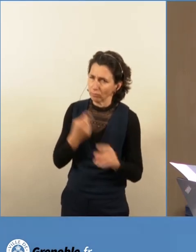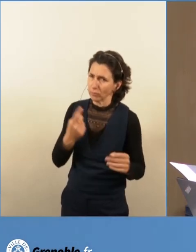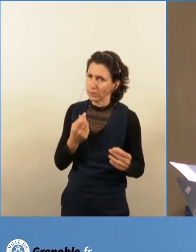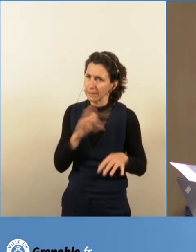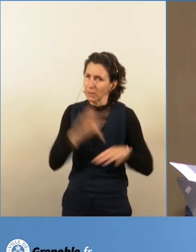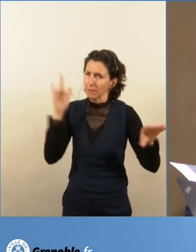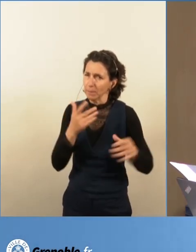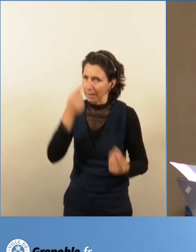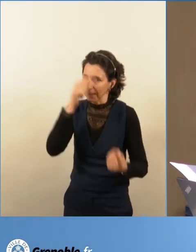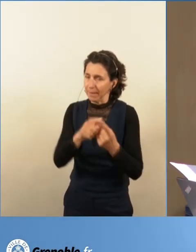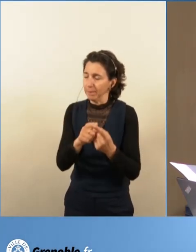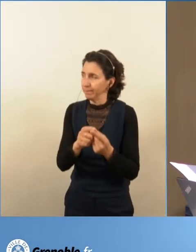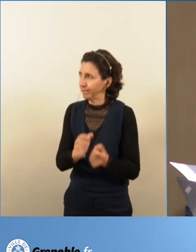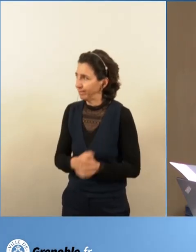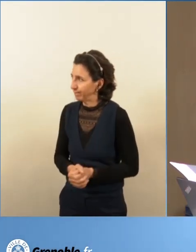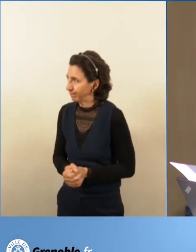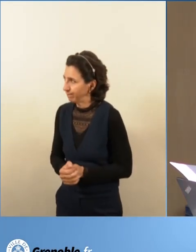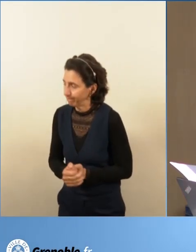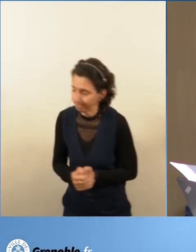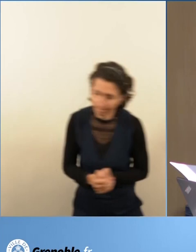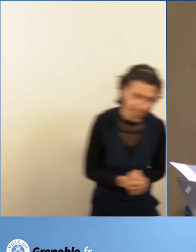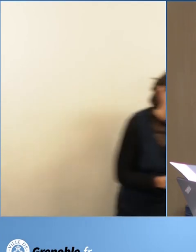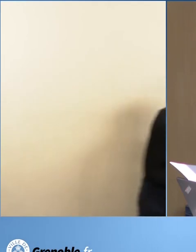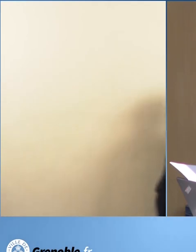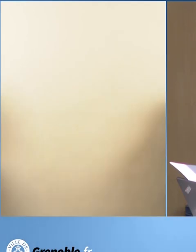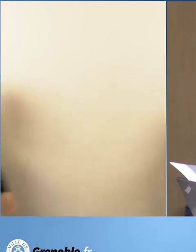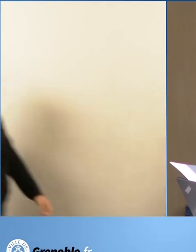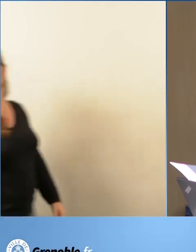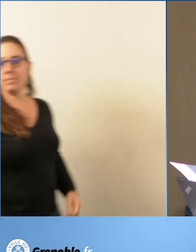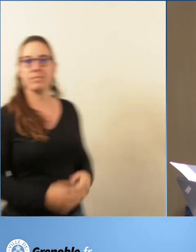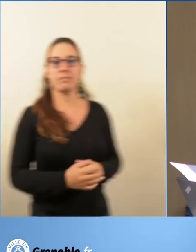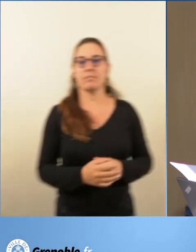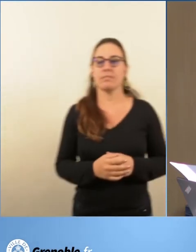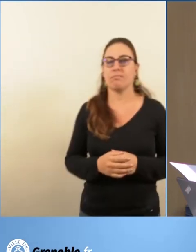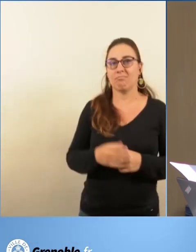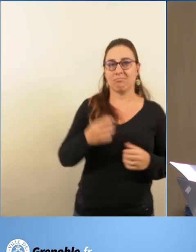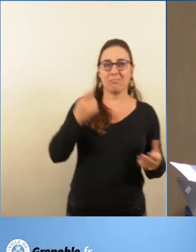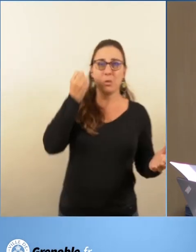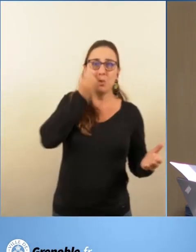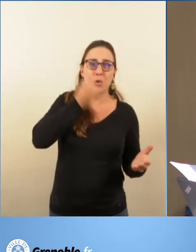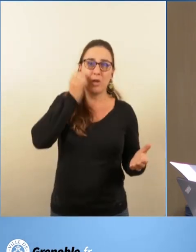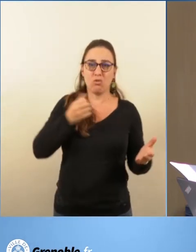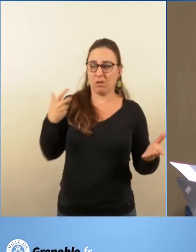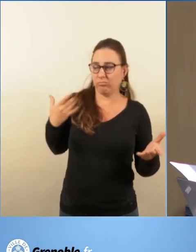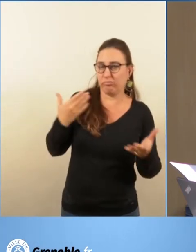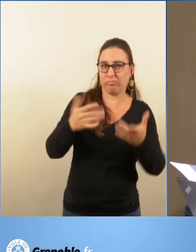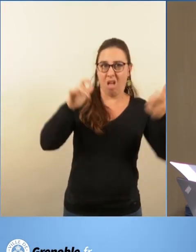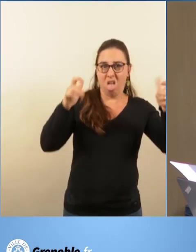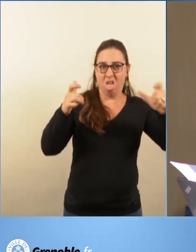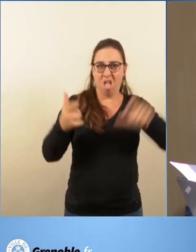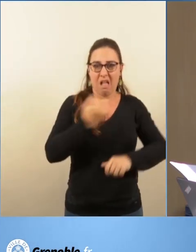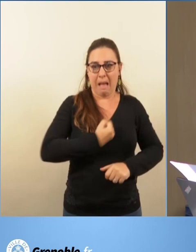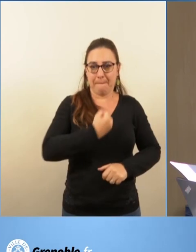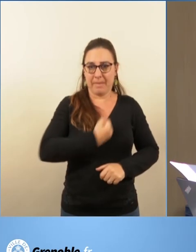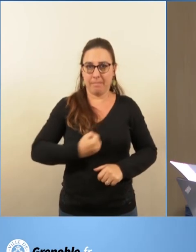centrale par rapport à l'hôtel de ville et qu'on le voit donc jour après jour s'est dégradé et malheureusement donc il y a quand même un